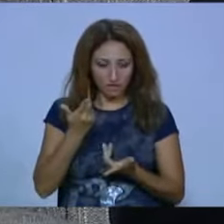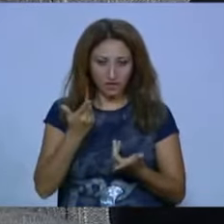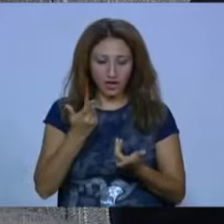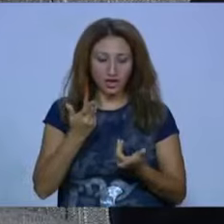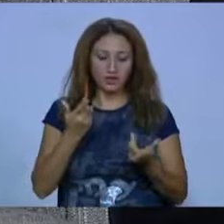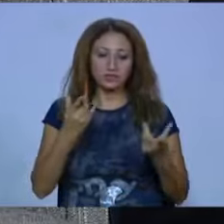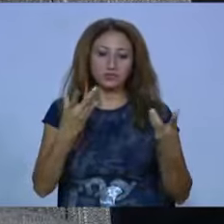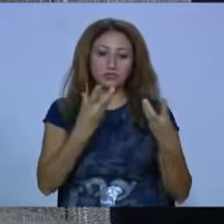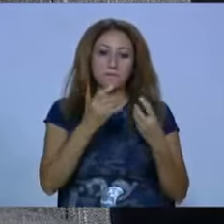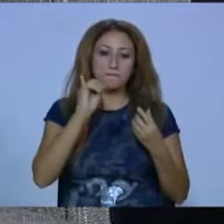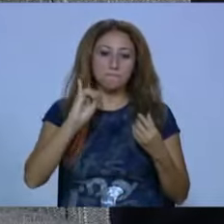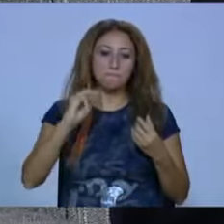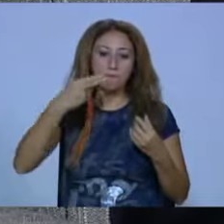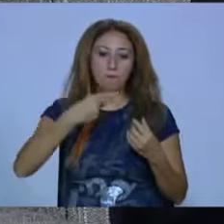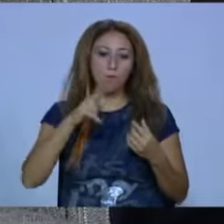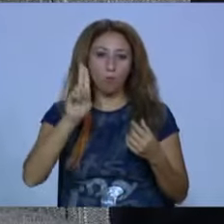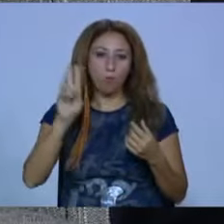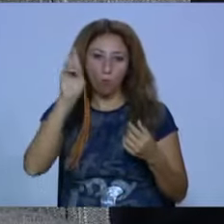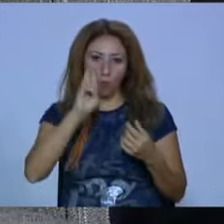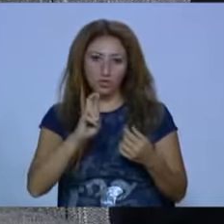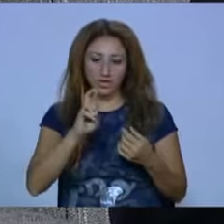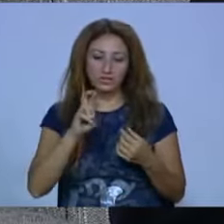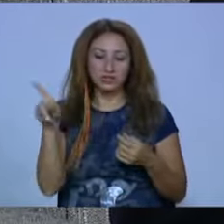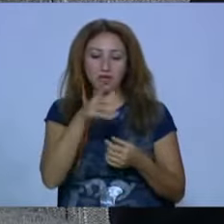الدين، وأيضا من أقرب أصدقائه